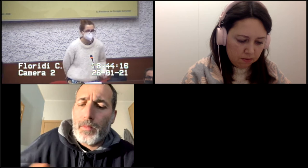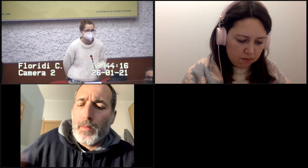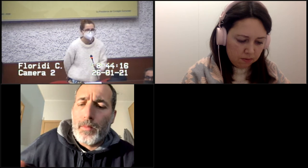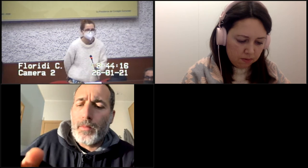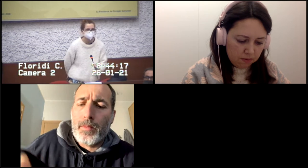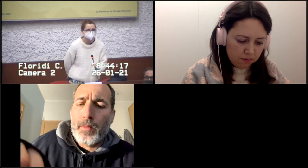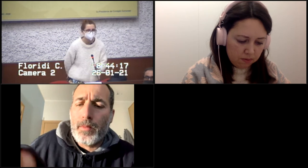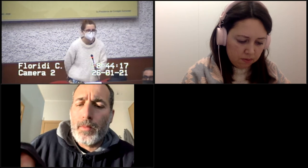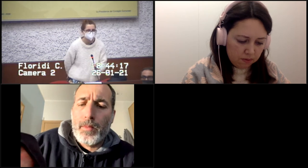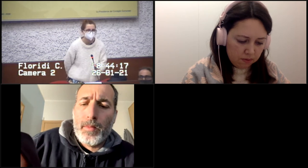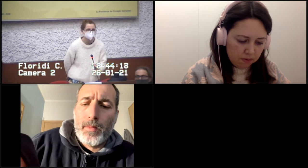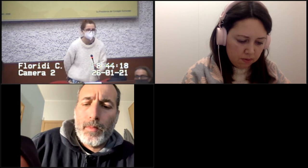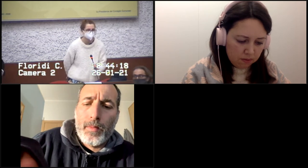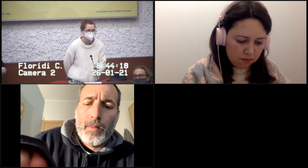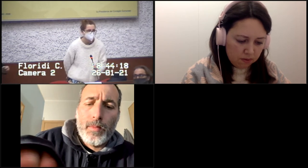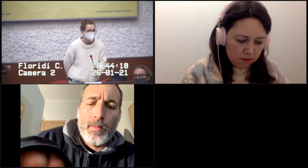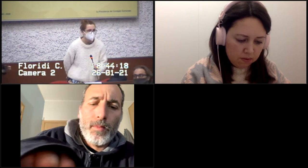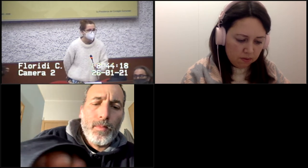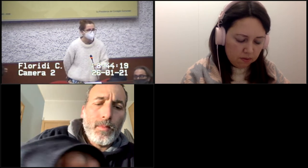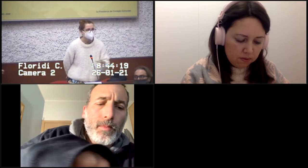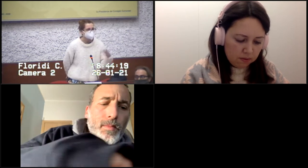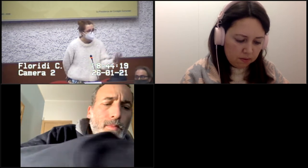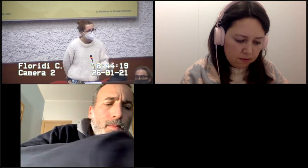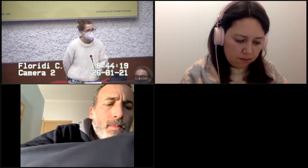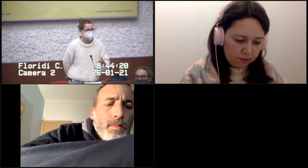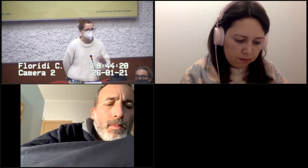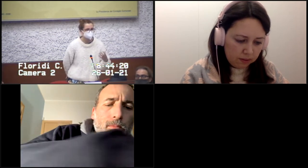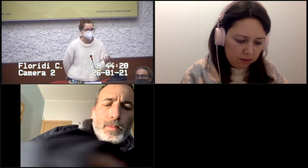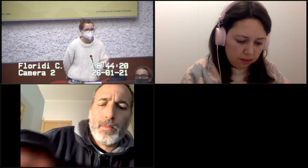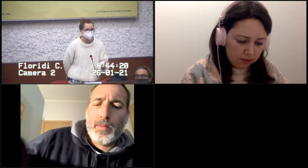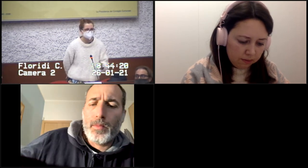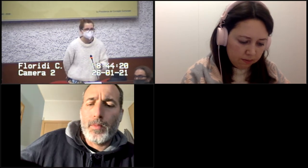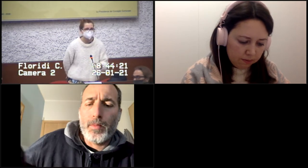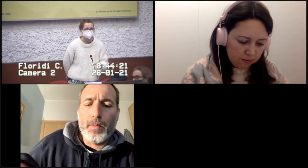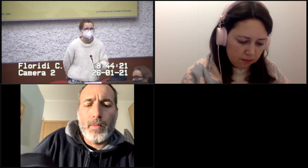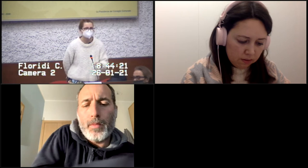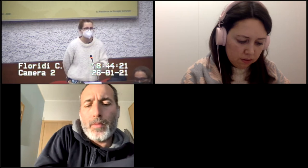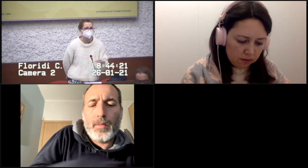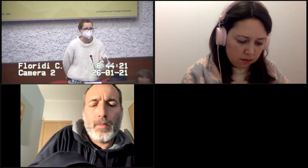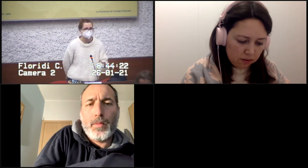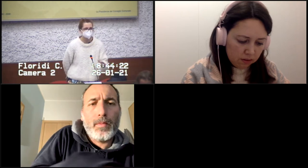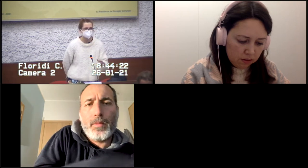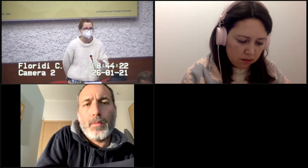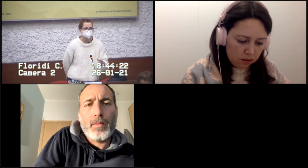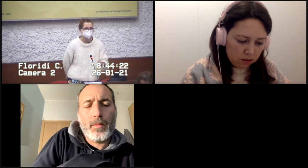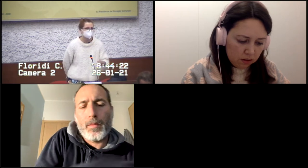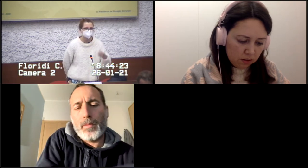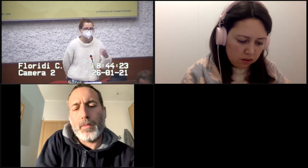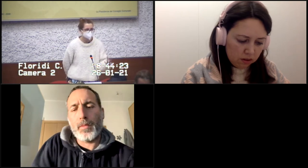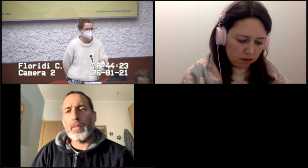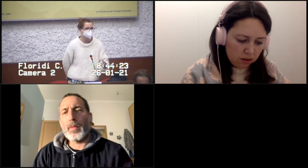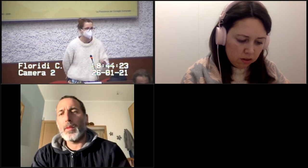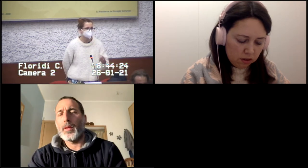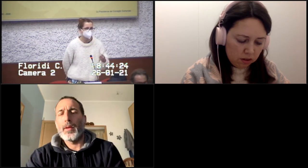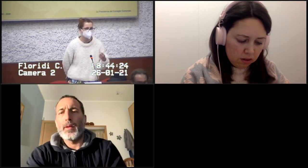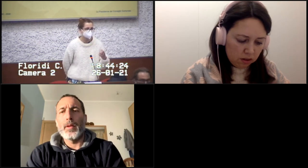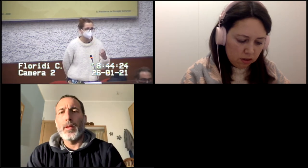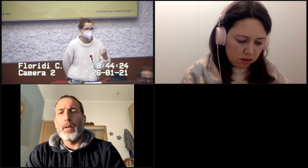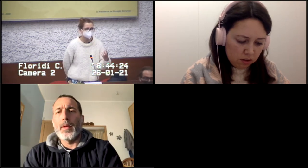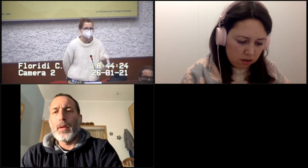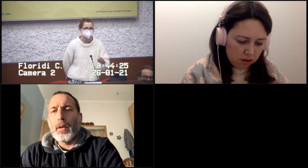persona sempre molto positiva, molto allegra, molto gioiosa, era sempre una persona pronta, con la battuta